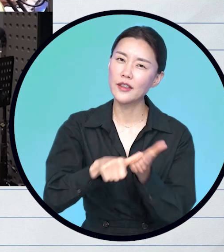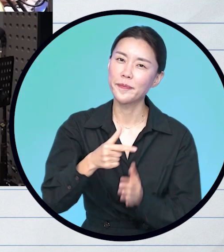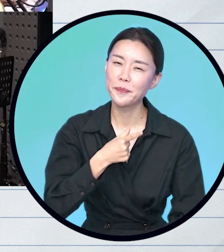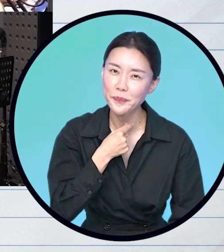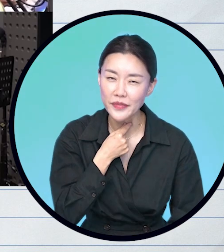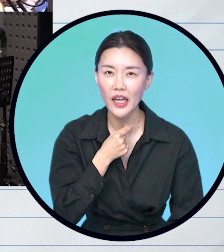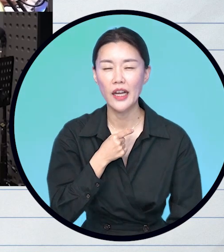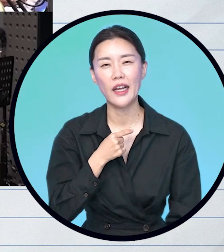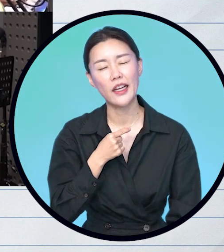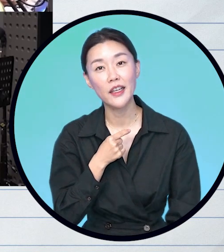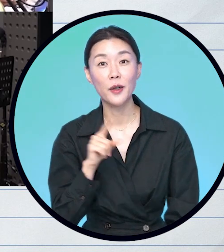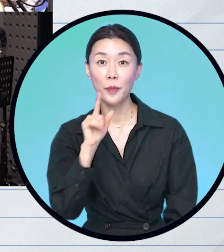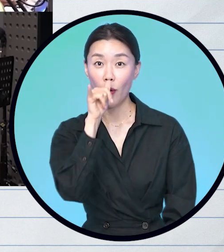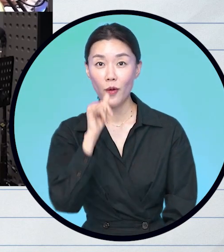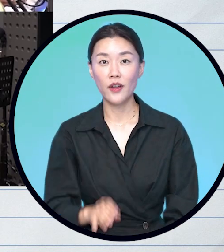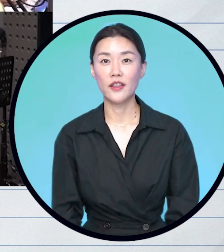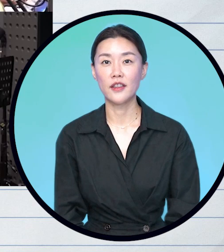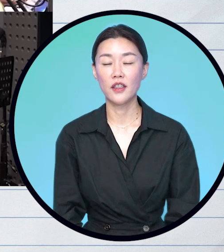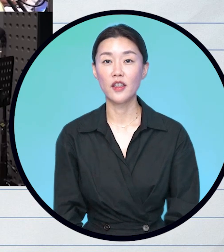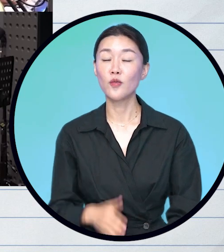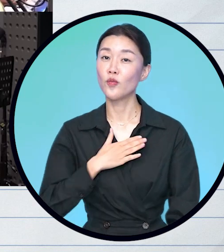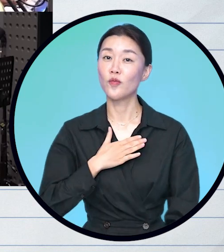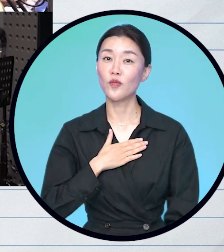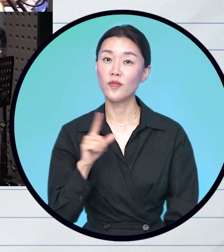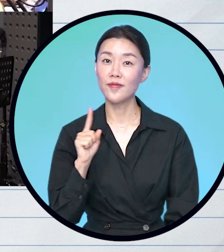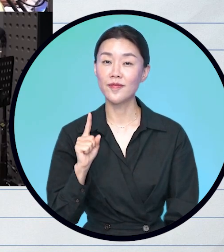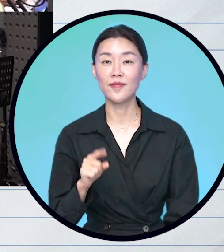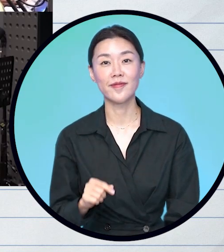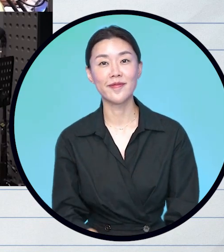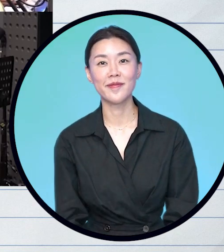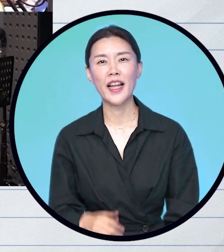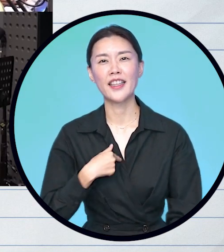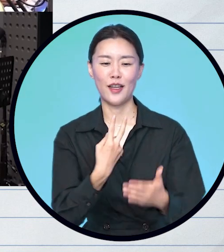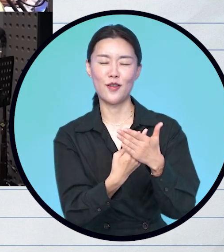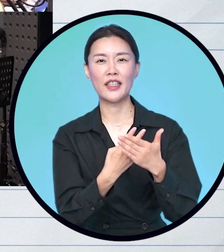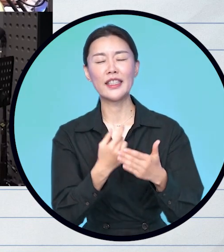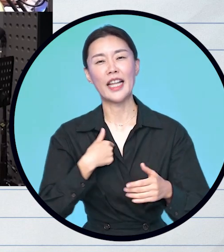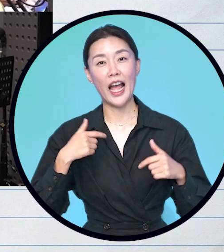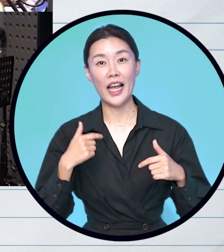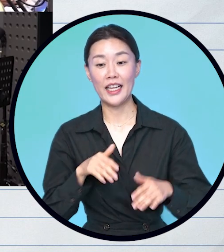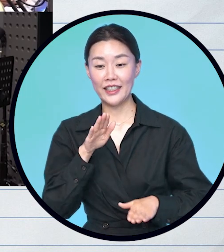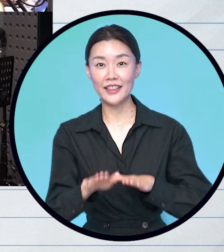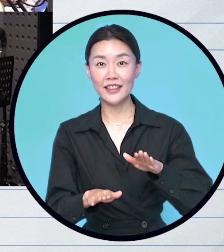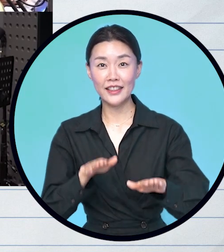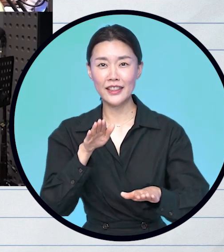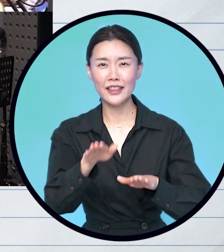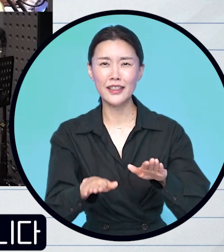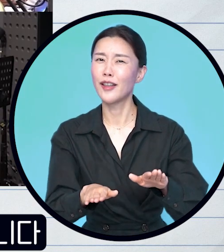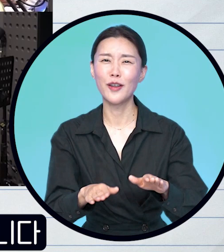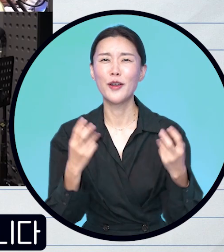하는 거 있었을까요? 근데 저는 네. 제가 걸어온 모든 길이 제 발자취라 생각을